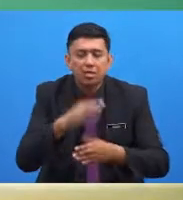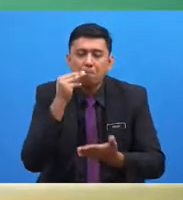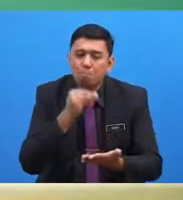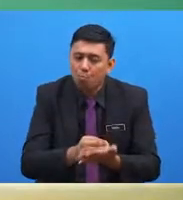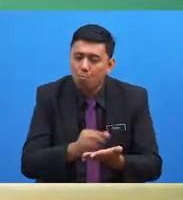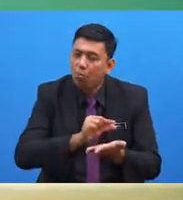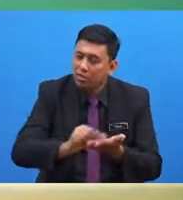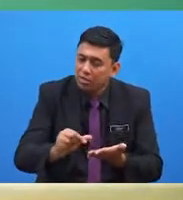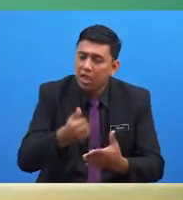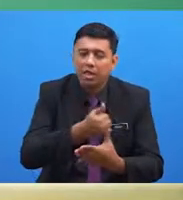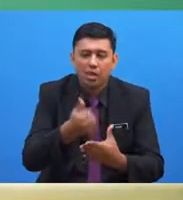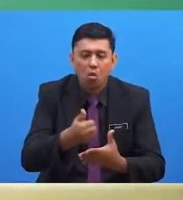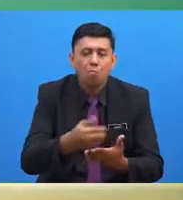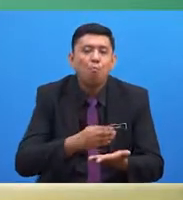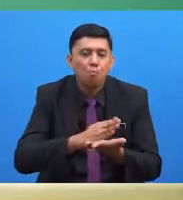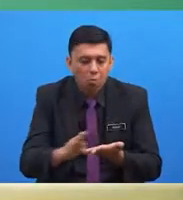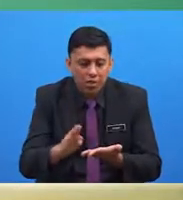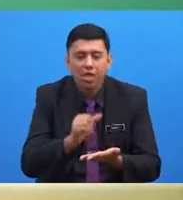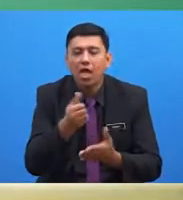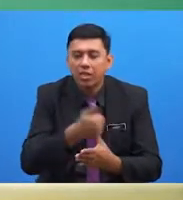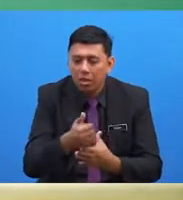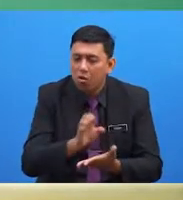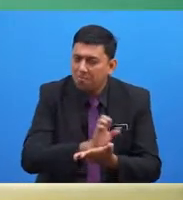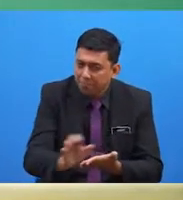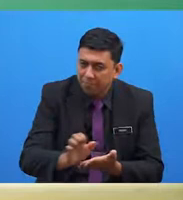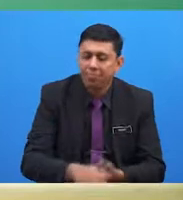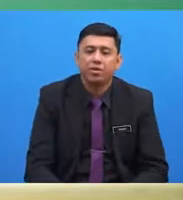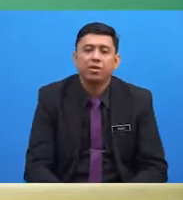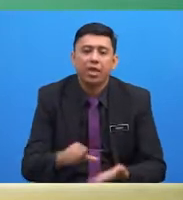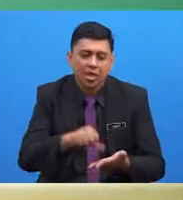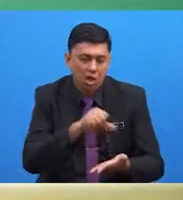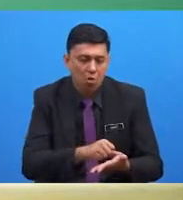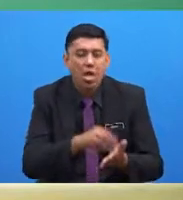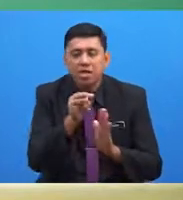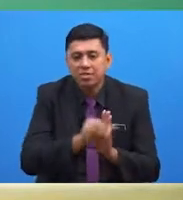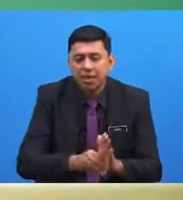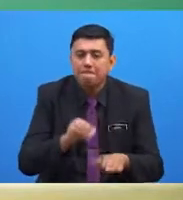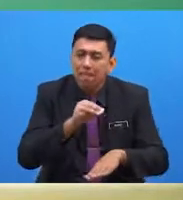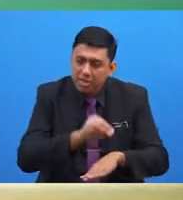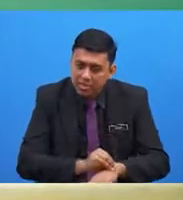gaji atau bonus atau allowance dan akaun semasa perkongsi.